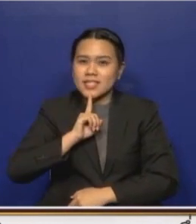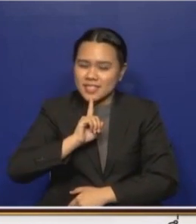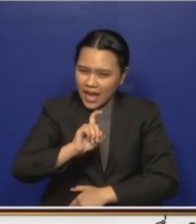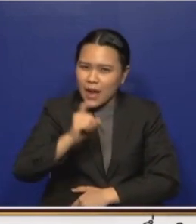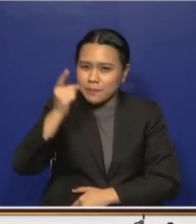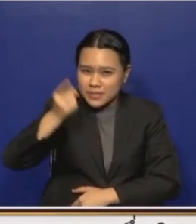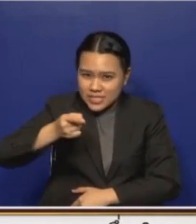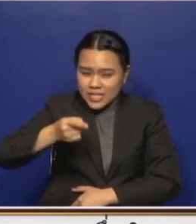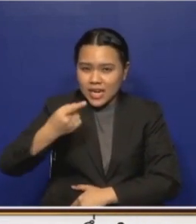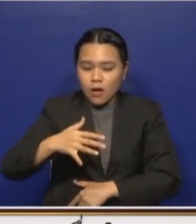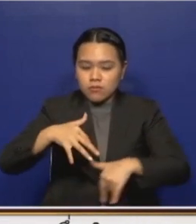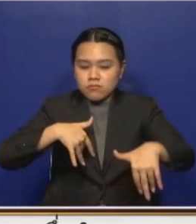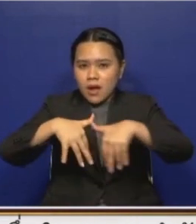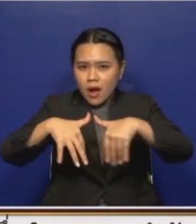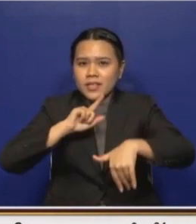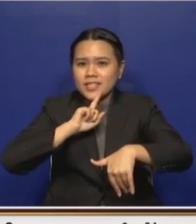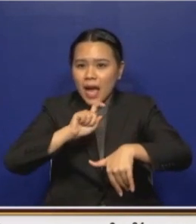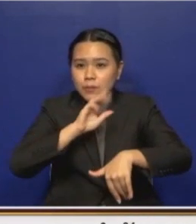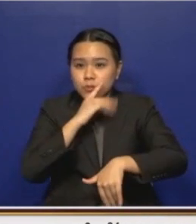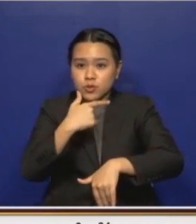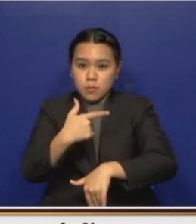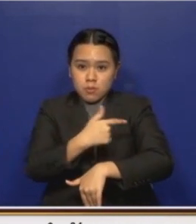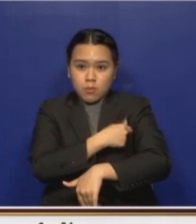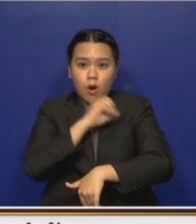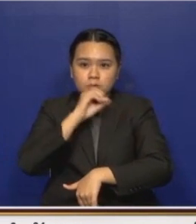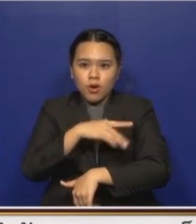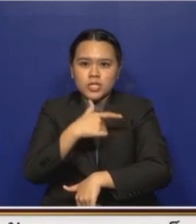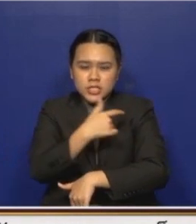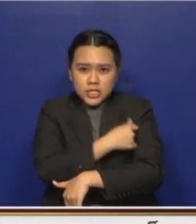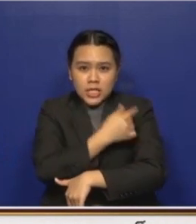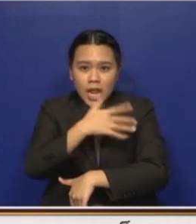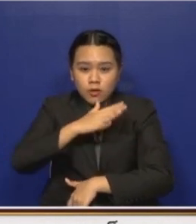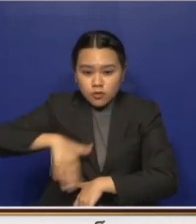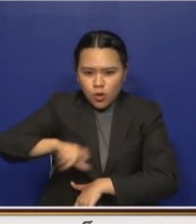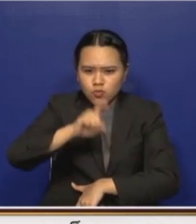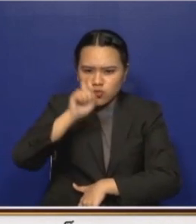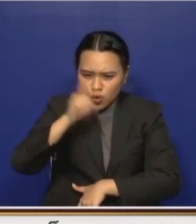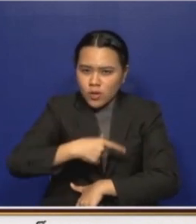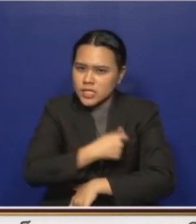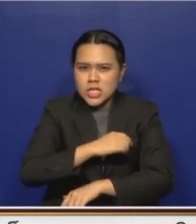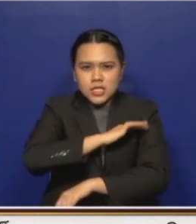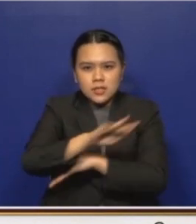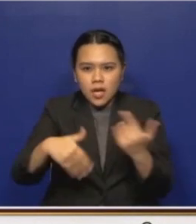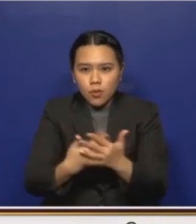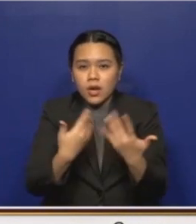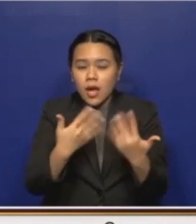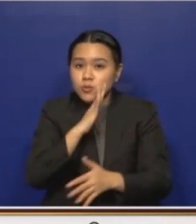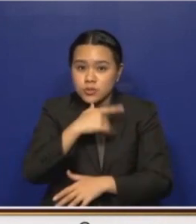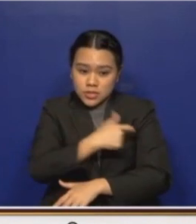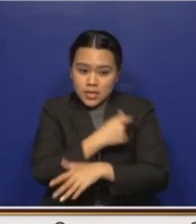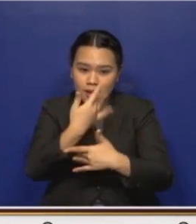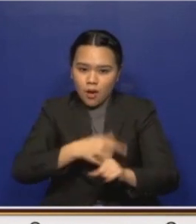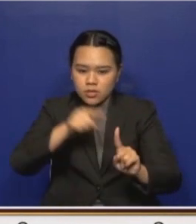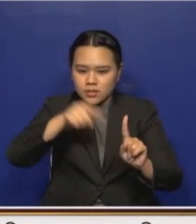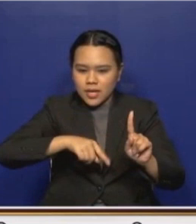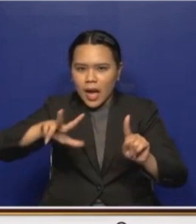องผลนะฮะท่านเชื่อไหมฮะพอเริ่มฉีดให้ประชาชนนะ29คนเป็นศพสังเวยการออกฤ